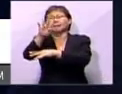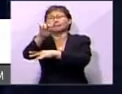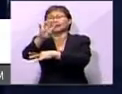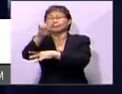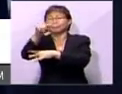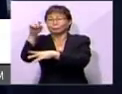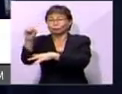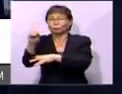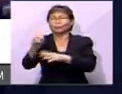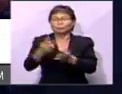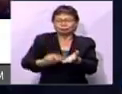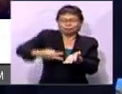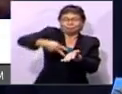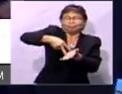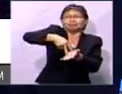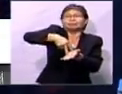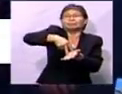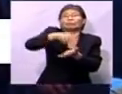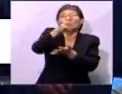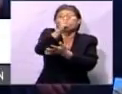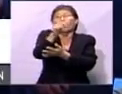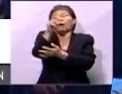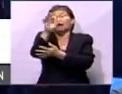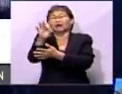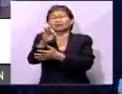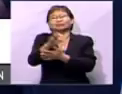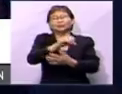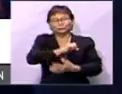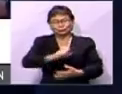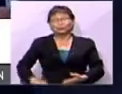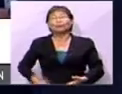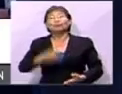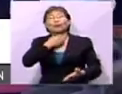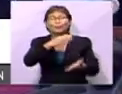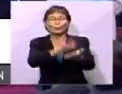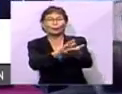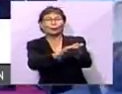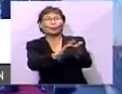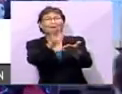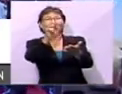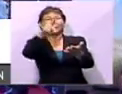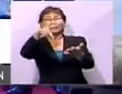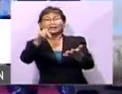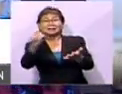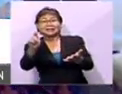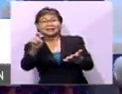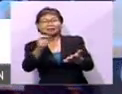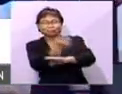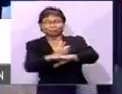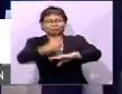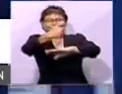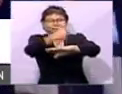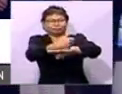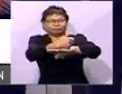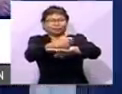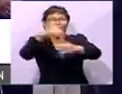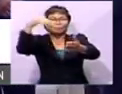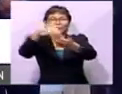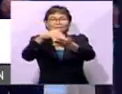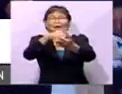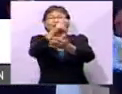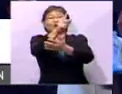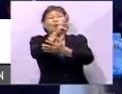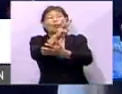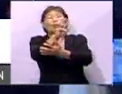IR 4.0 Kebangkitan Wakaf. Sultan Nazim memuji inisiatif Kementerian Pendidikan Tinggi menubuhkan kursi pengajian wakaf